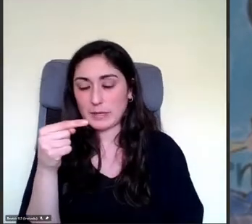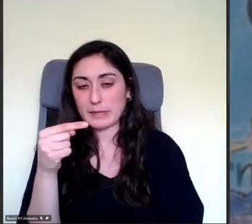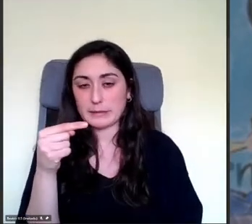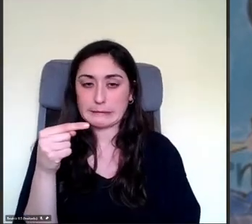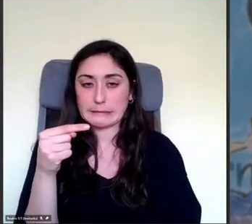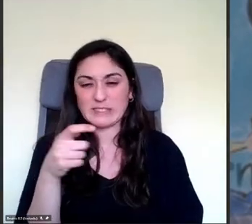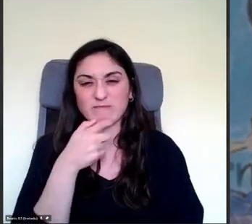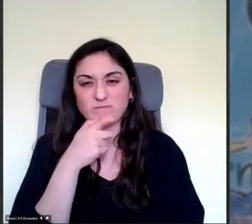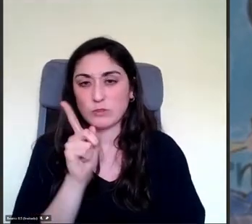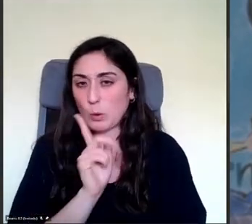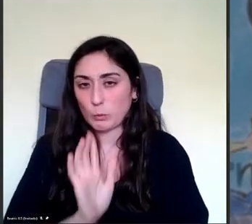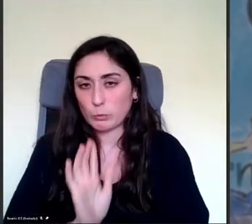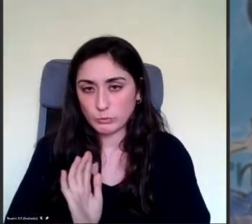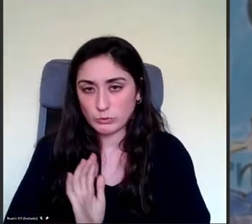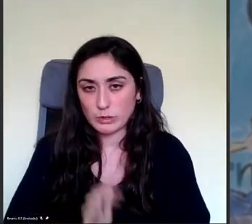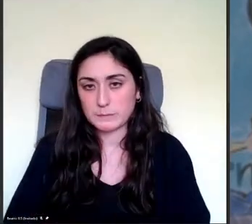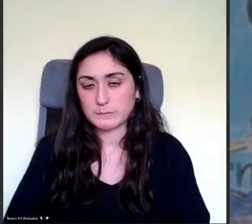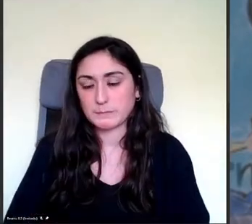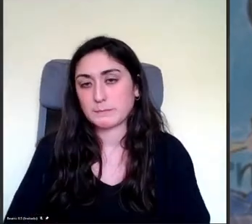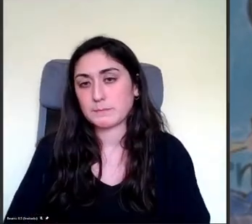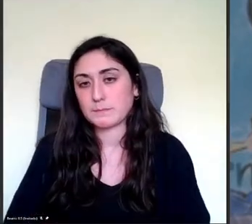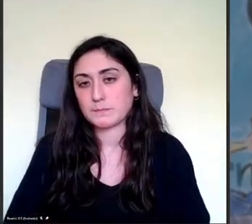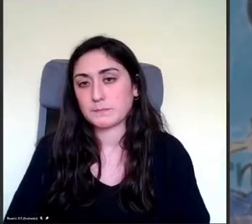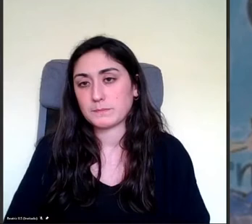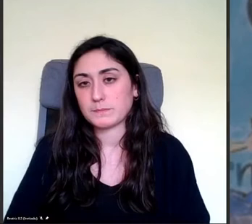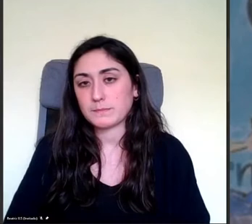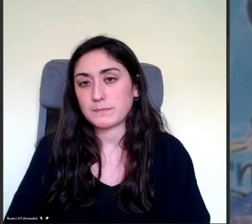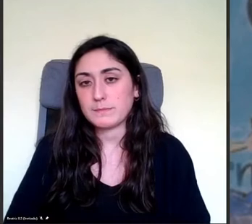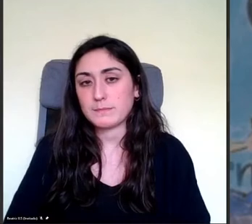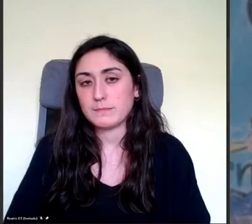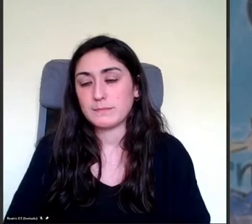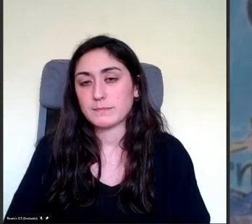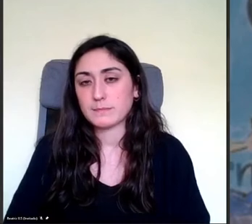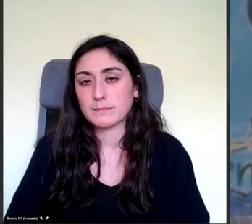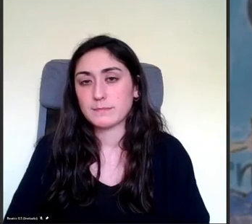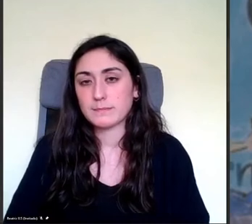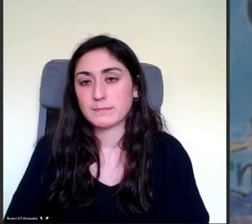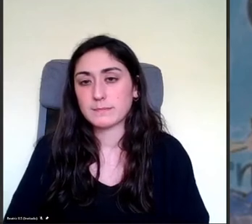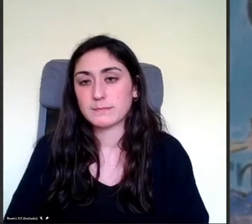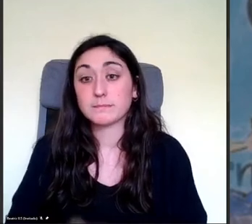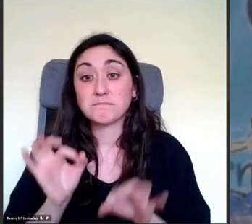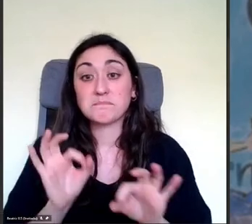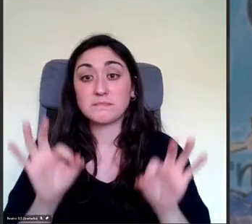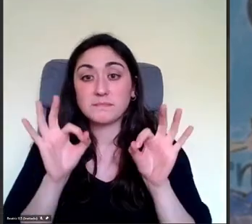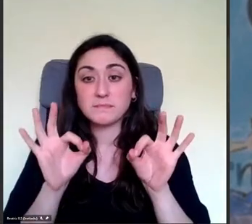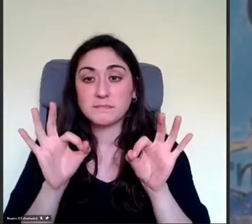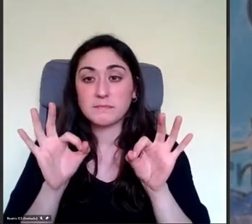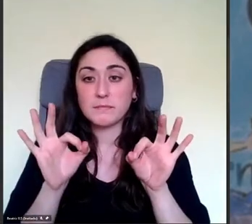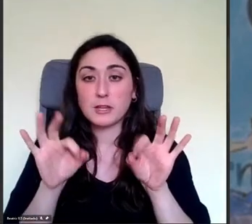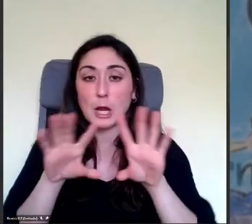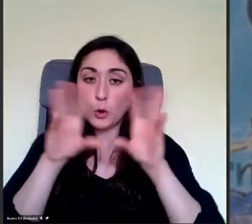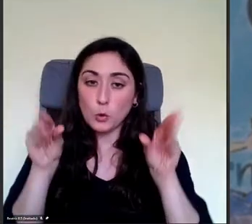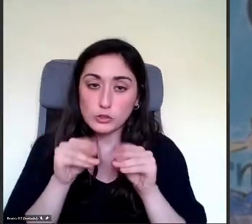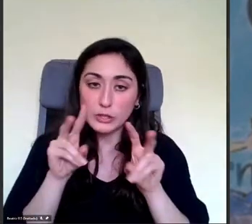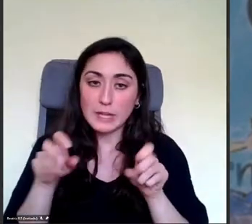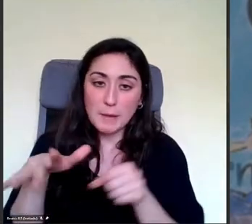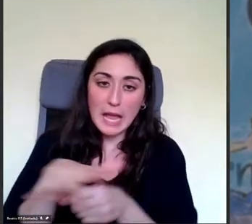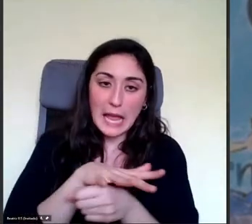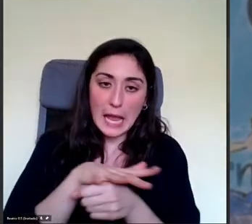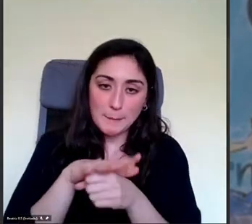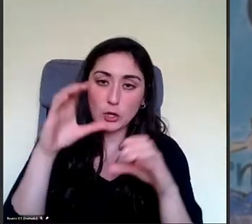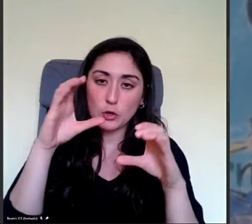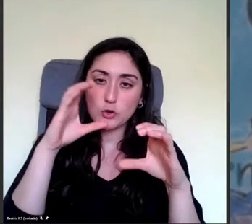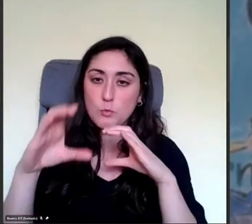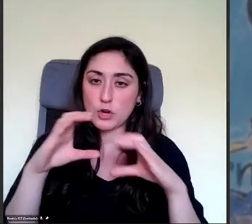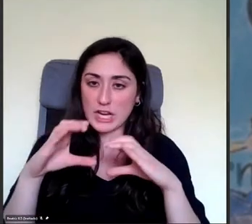d'agradar. I això seria el que hauria estat les conclusions de l'àmbit de comunicació.